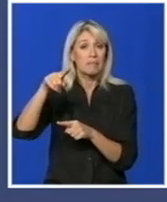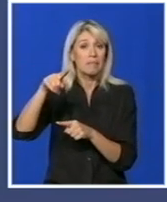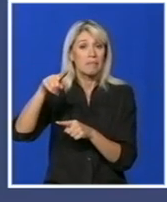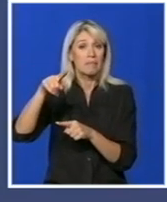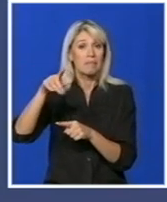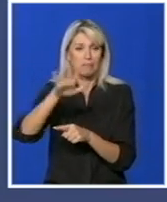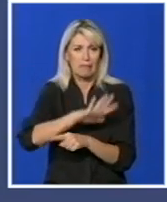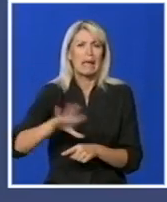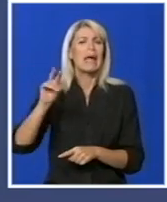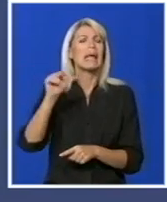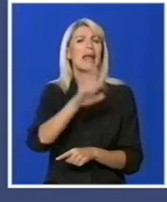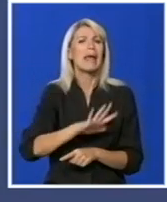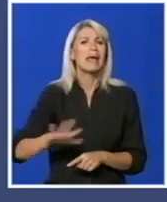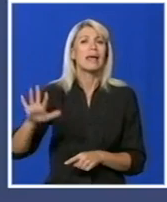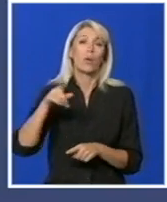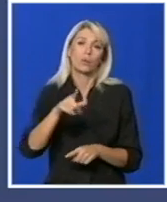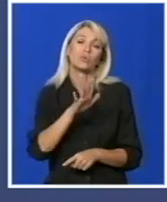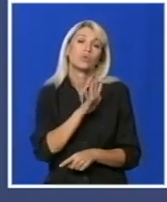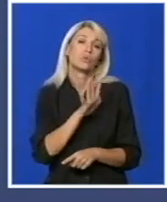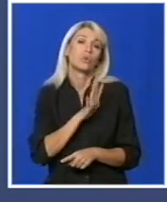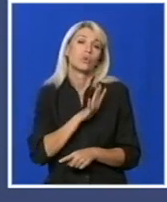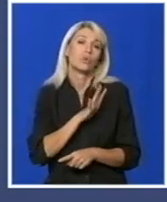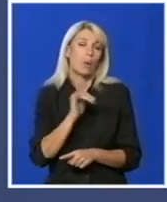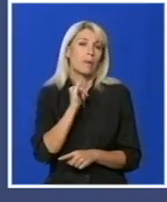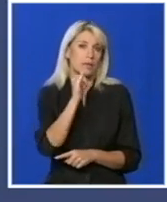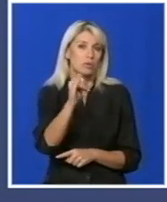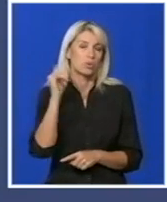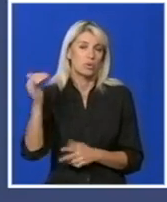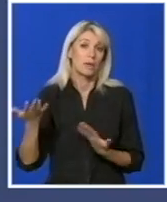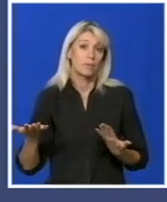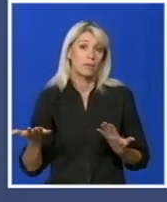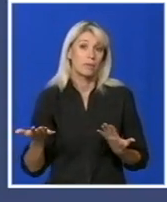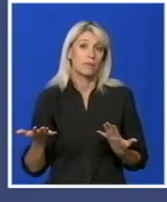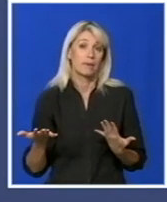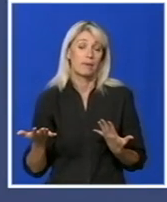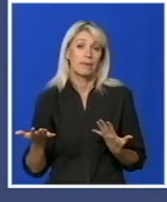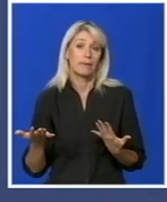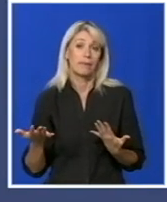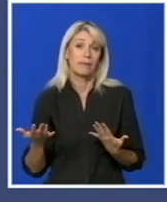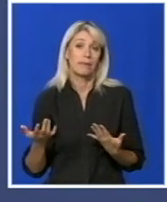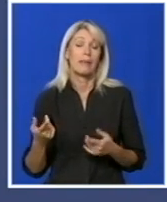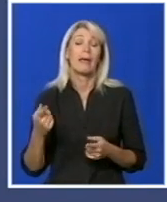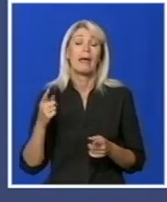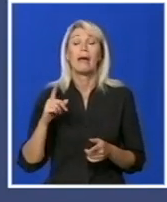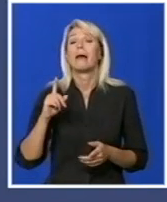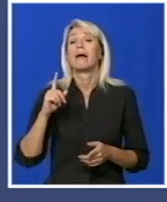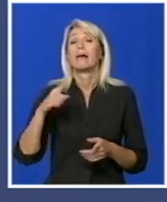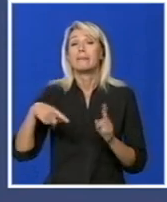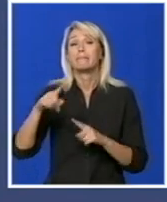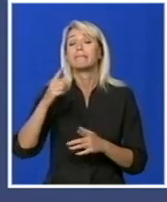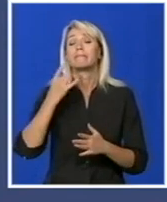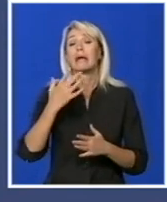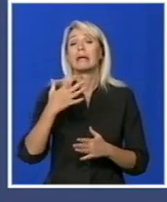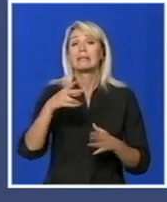našeg okruženja u ovom trenutku rizični za putovanja i moraće, naravno, nakon 7 do 10 dana kad